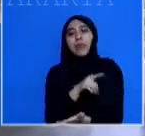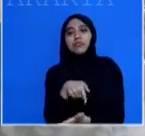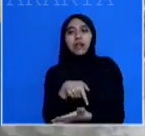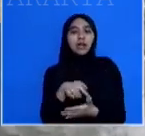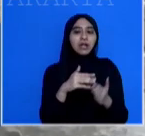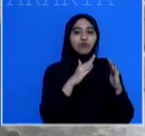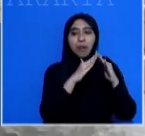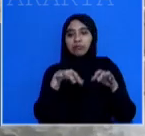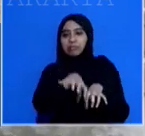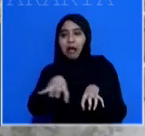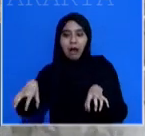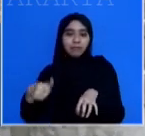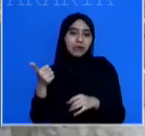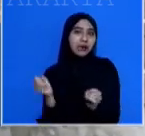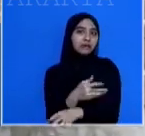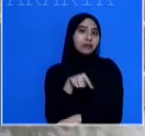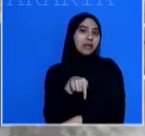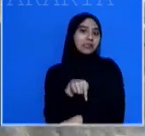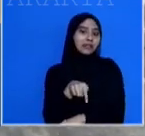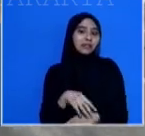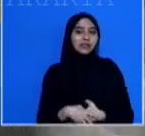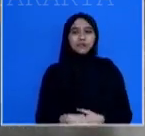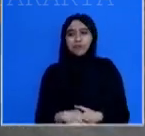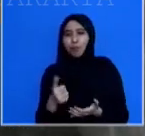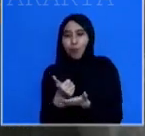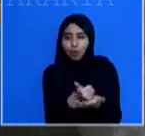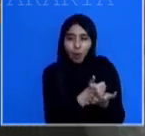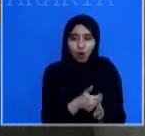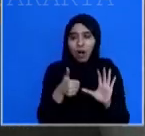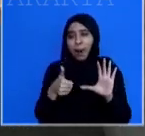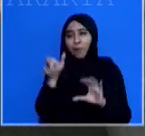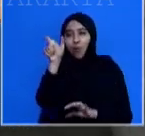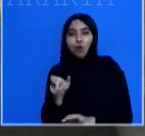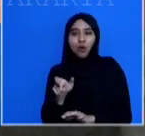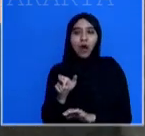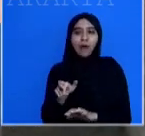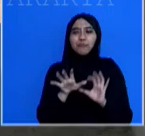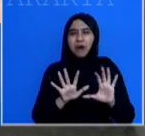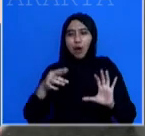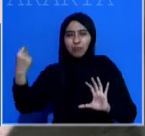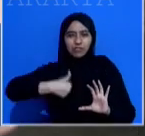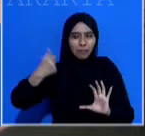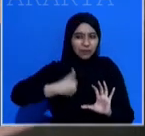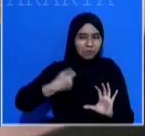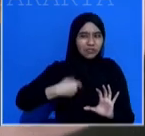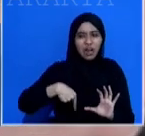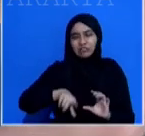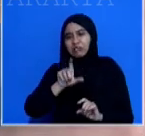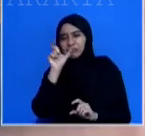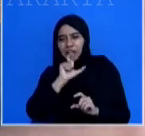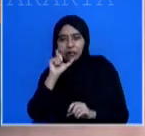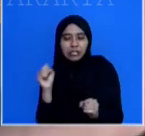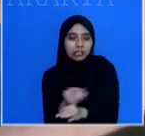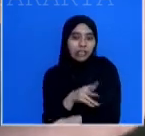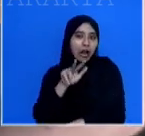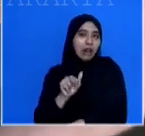wiranem. Wekdal sak menika Tukimin kabiyantu cacah 6 tenaga karya lan menawi kathah pesenan kedah pados tenaga karya